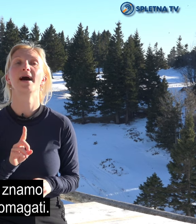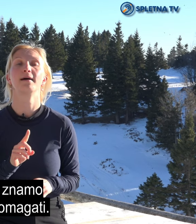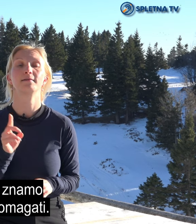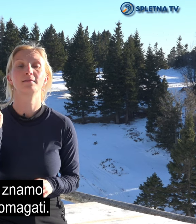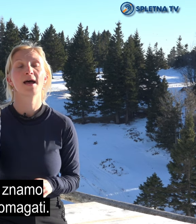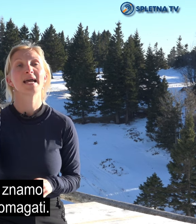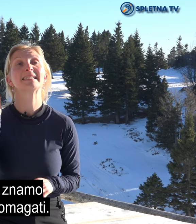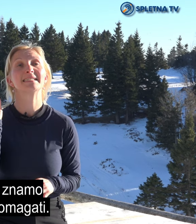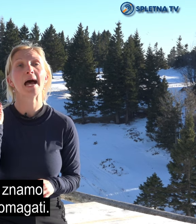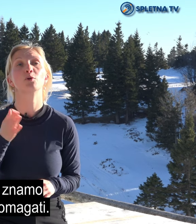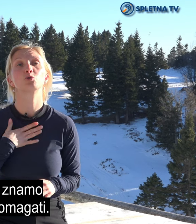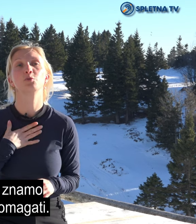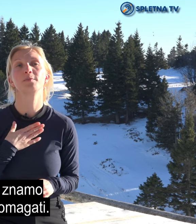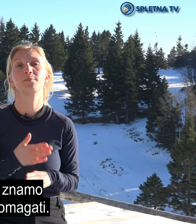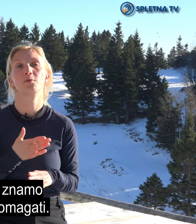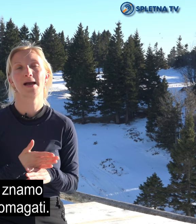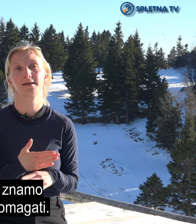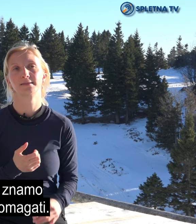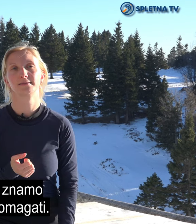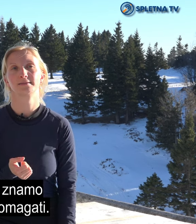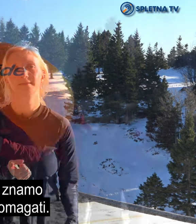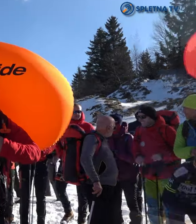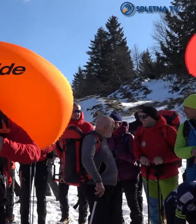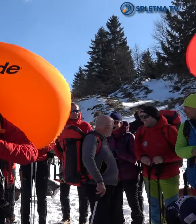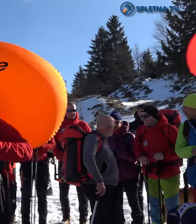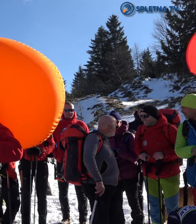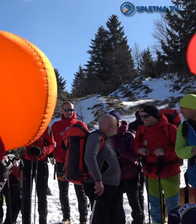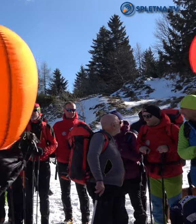in da znamo tudi mi pomagati.